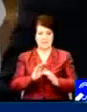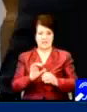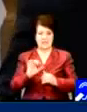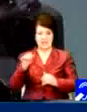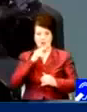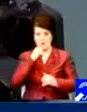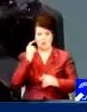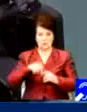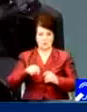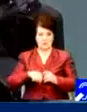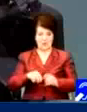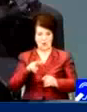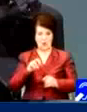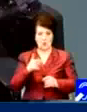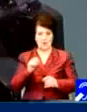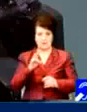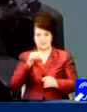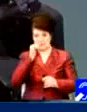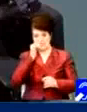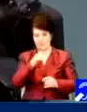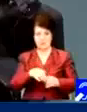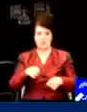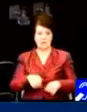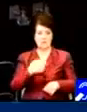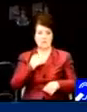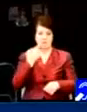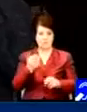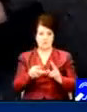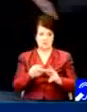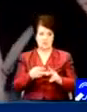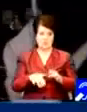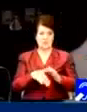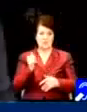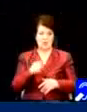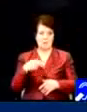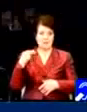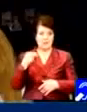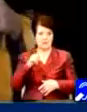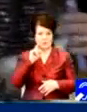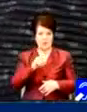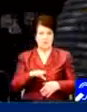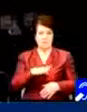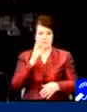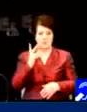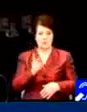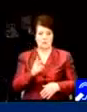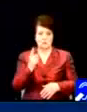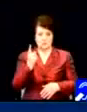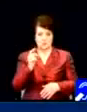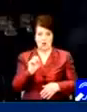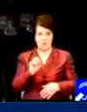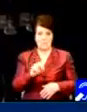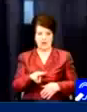ruși în regiunile Donetsk și Lugansk nu și-au putut exercita dreptul de vot. Turul 2 al alegerilor prezidențiale din Ucraina va avea loc pe 21